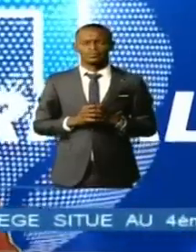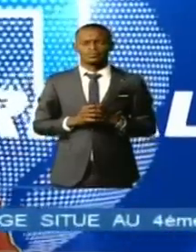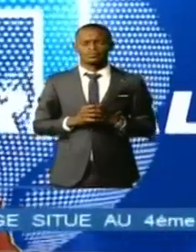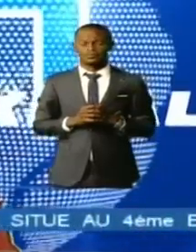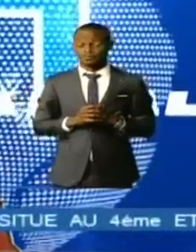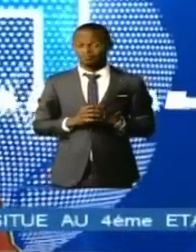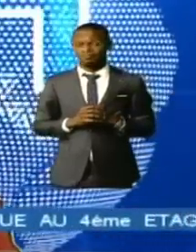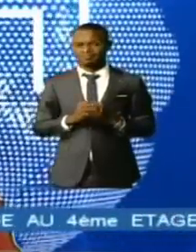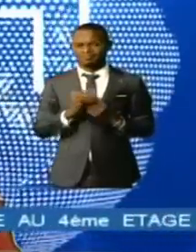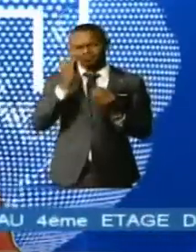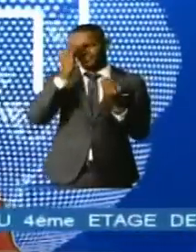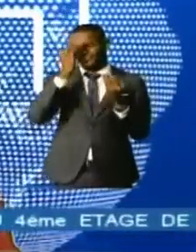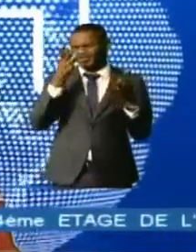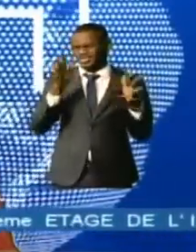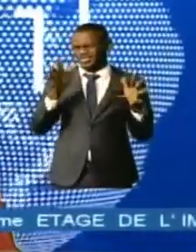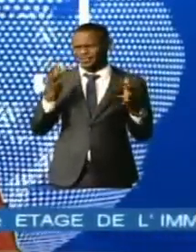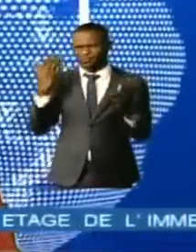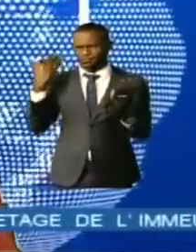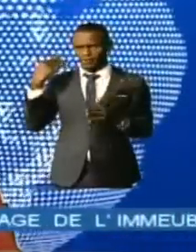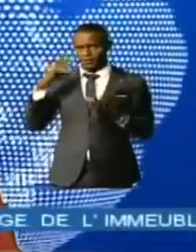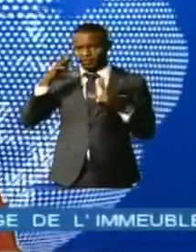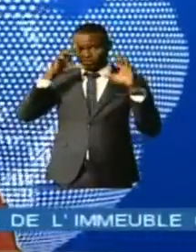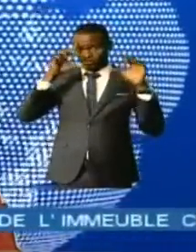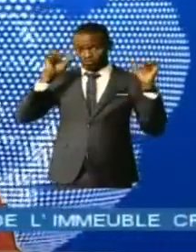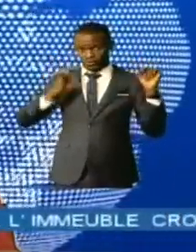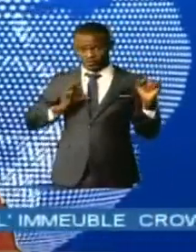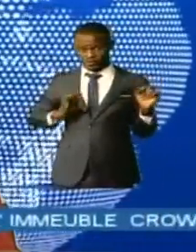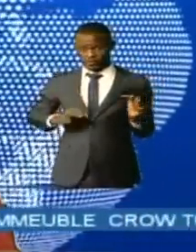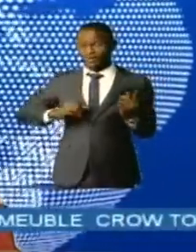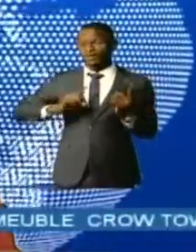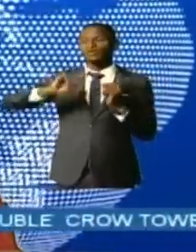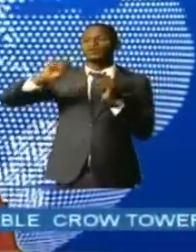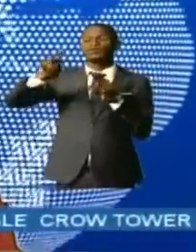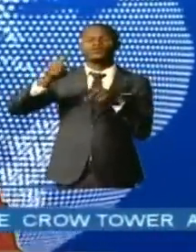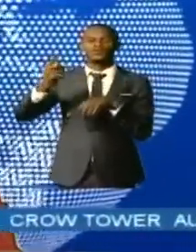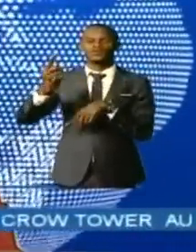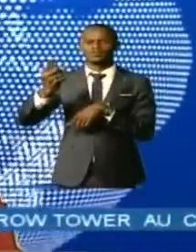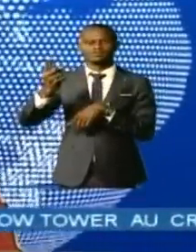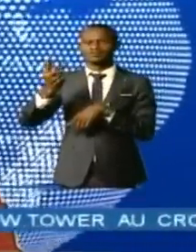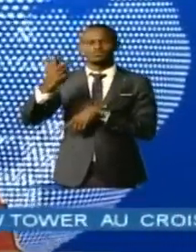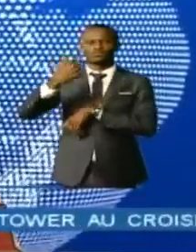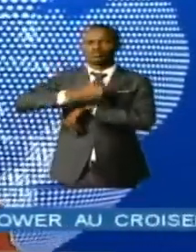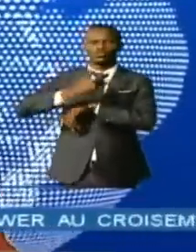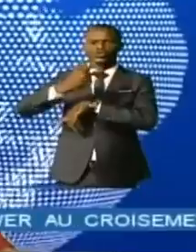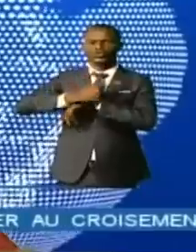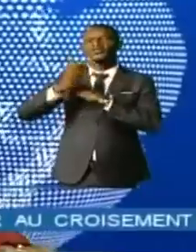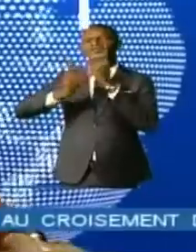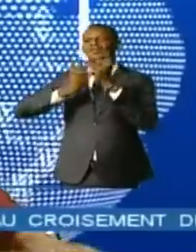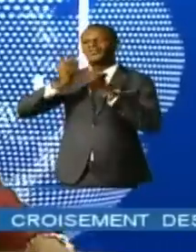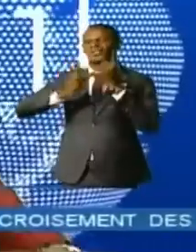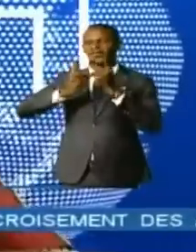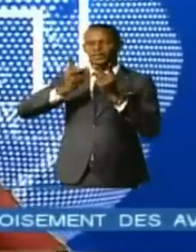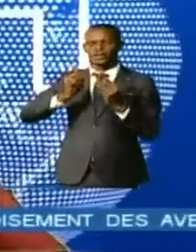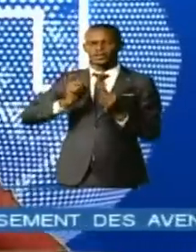Vous le savez, le président de la République avait effectué une visite officielle de 72 heures à Bujumbura,